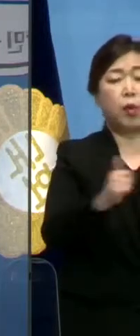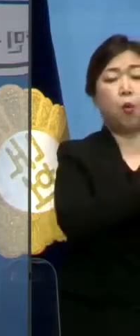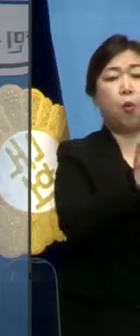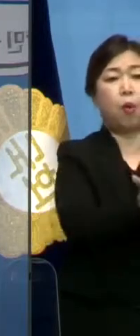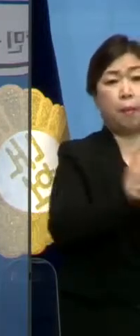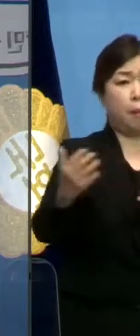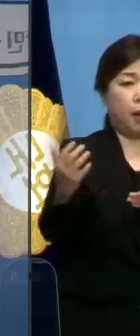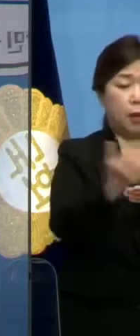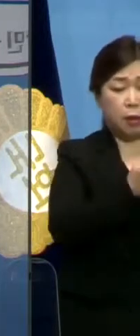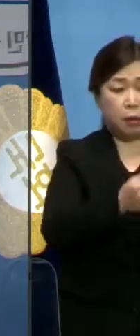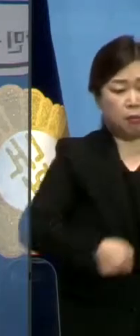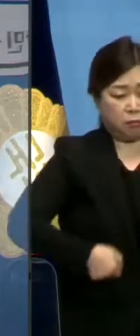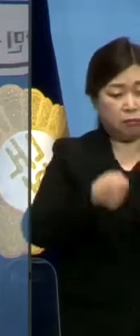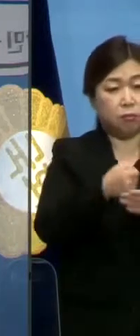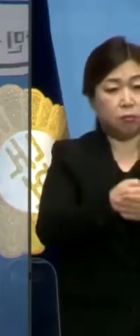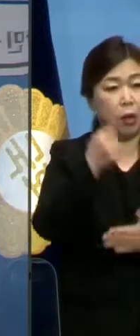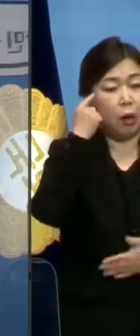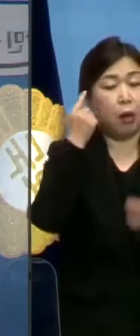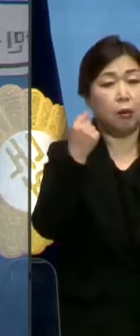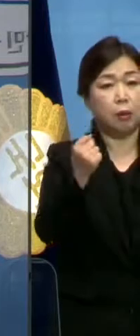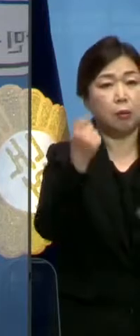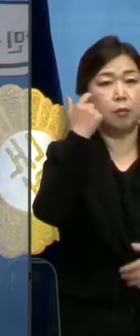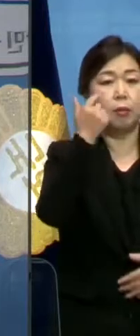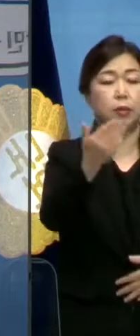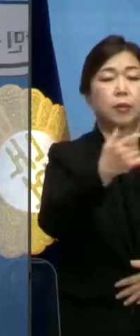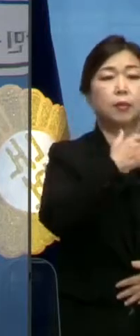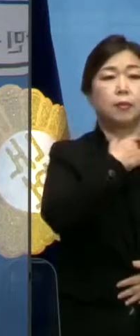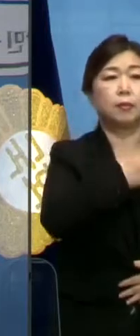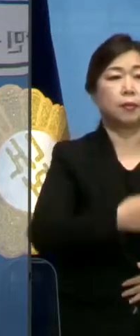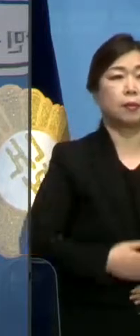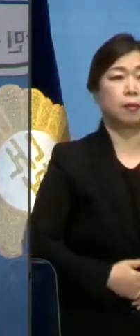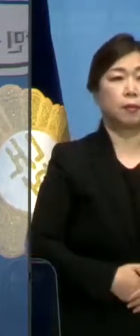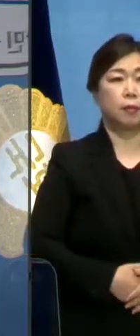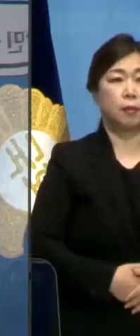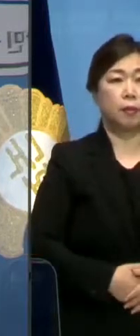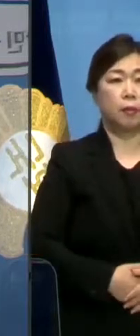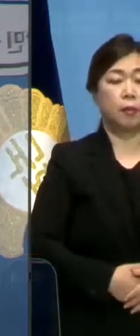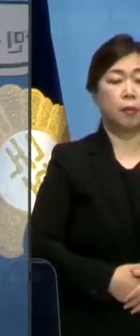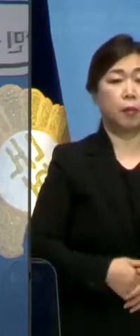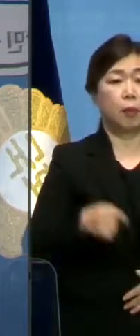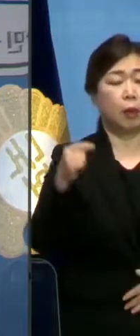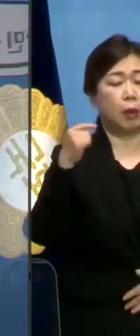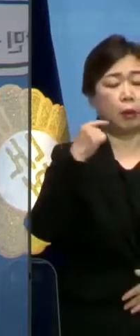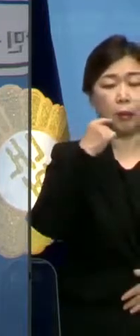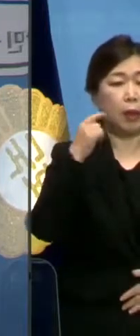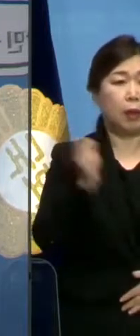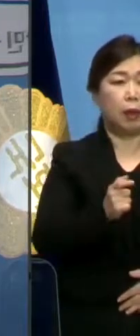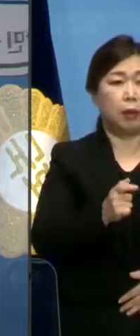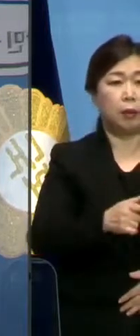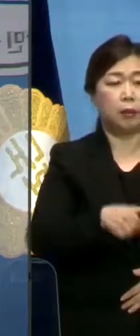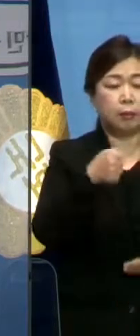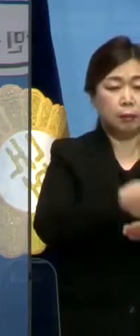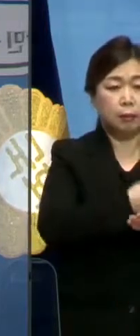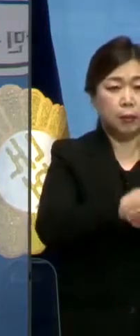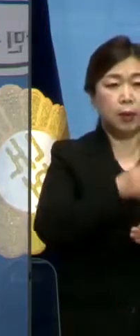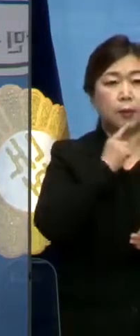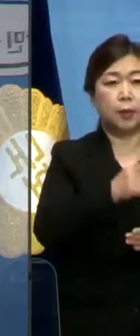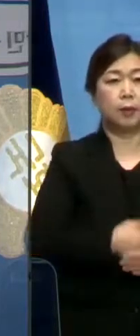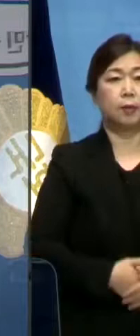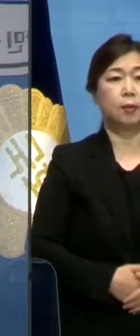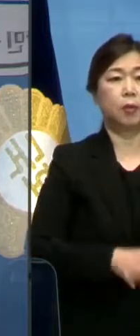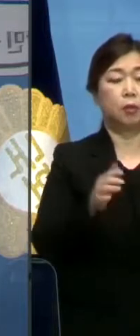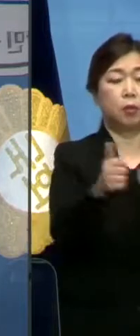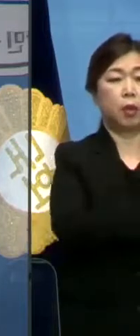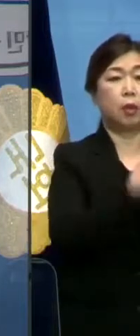권리를 뺏으려고 작정한 것인지 묻지 않을 수 없습니다. 강한 유감을 표합니다.